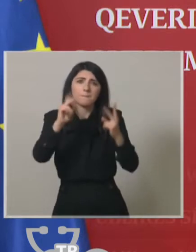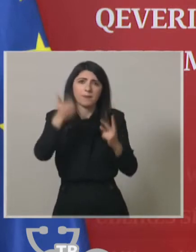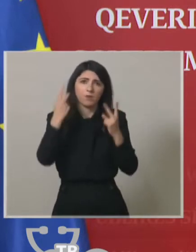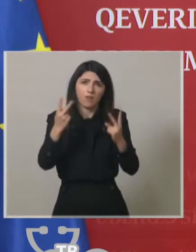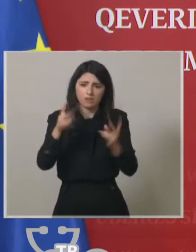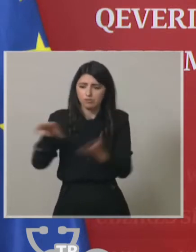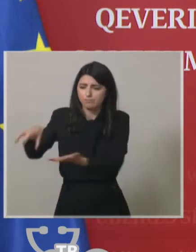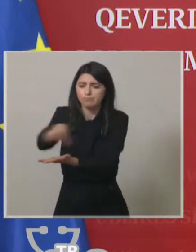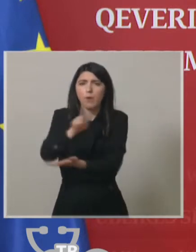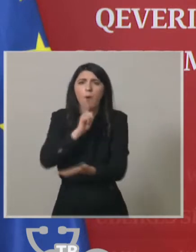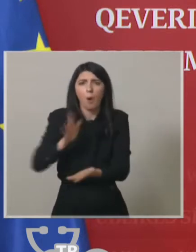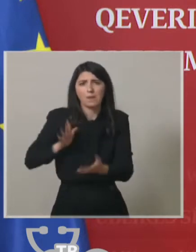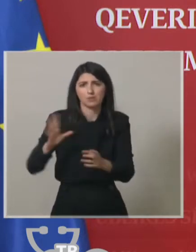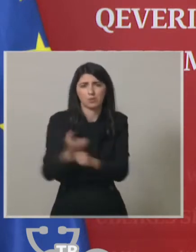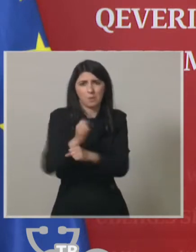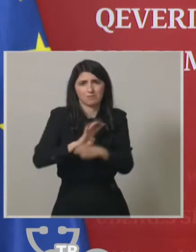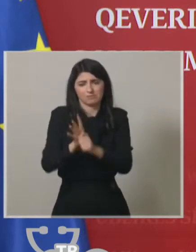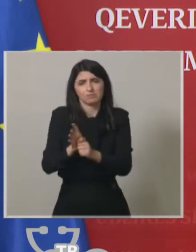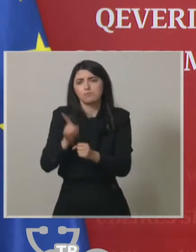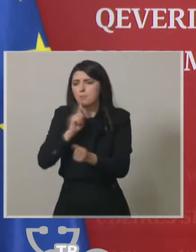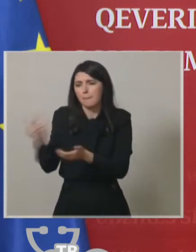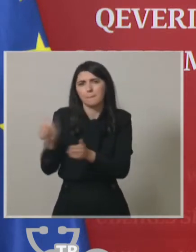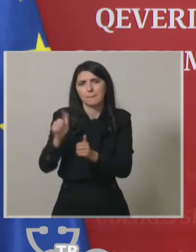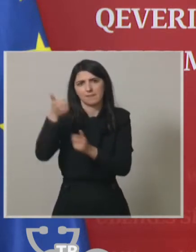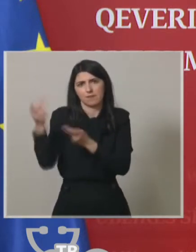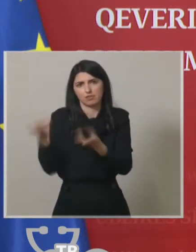согласно ризиците кои што се индикација за